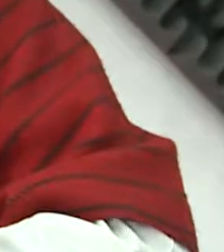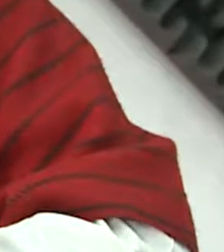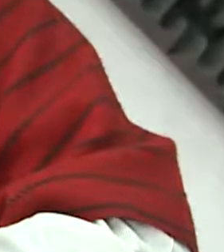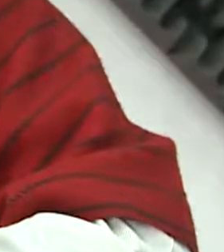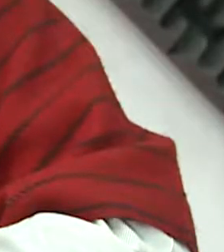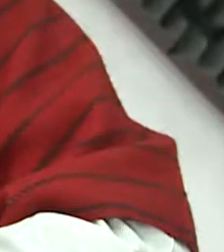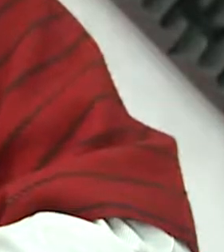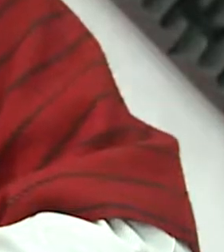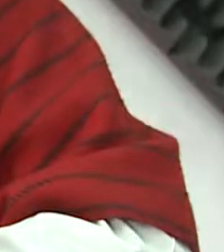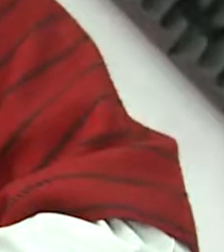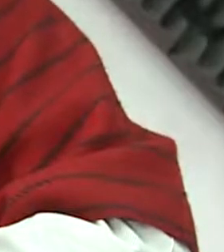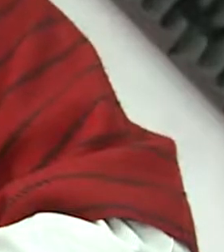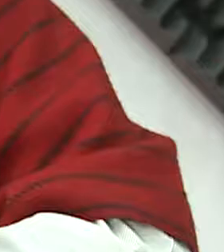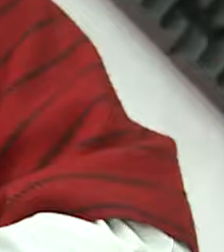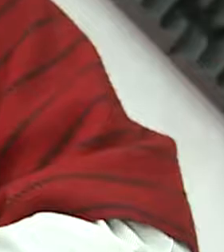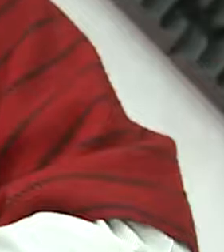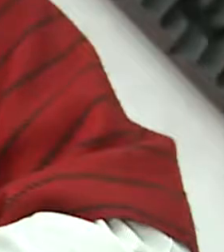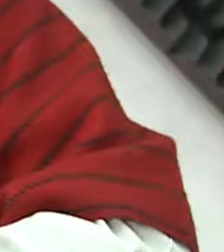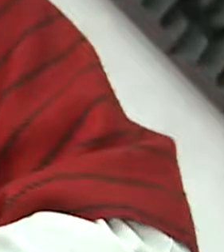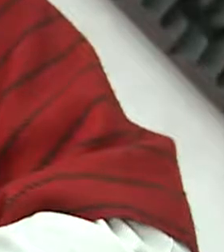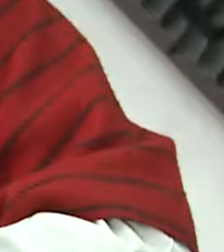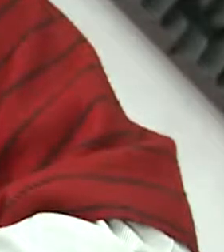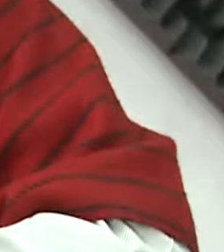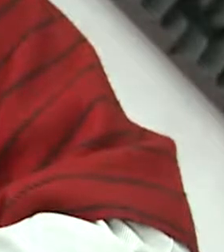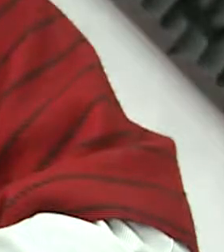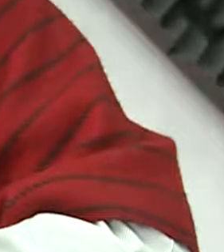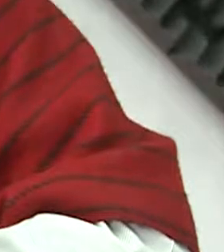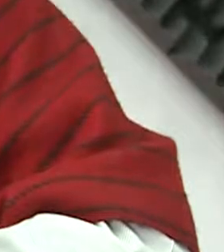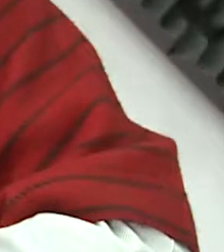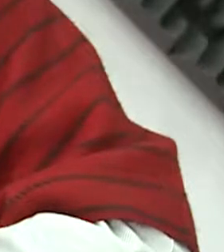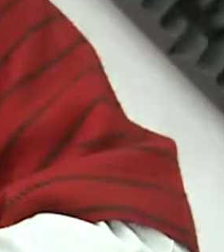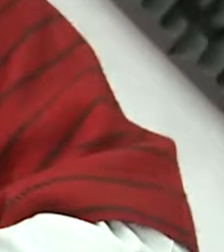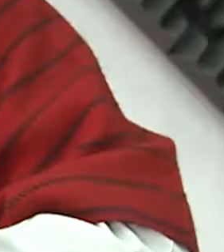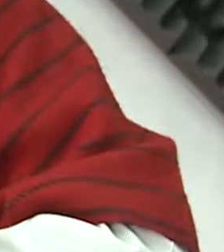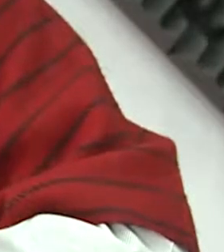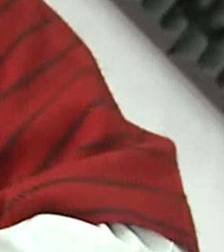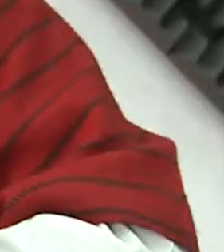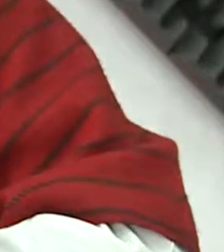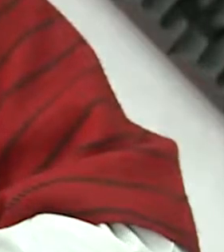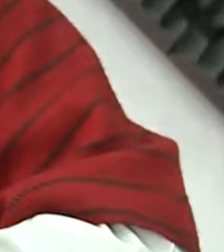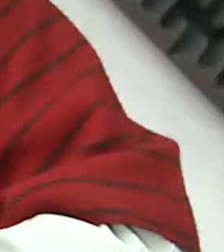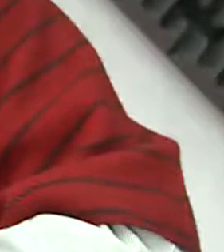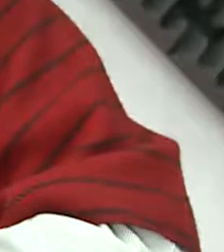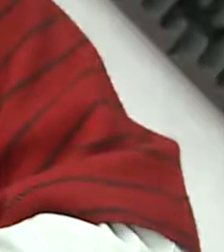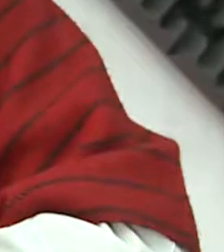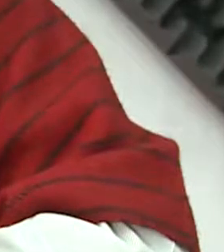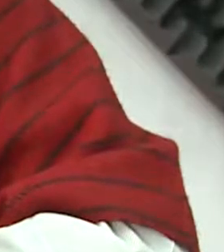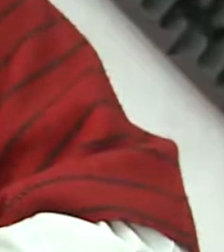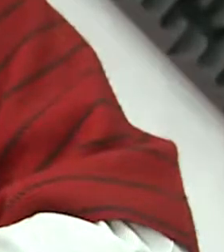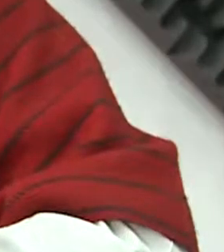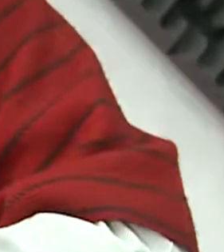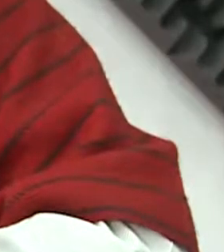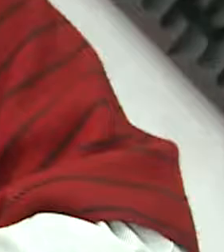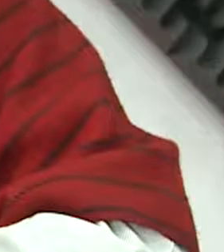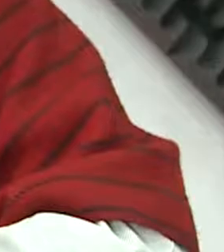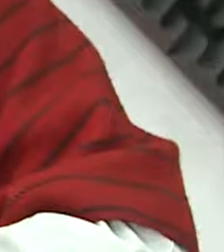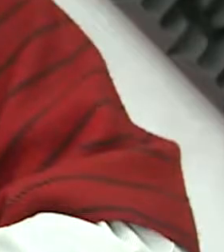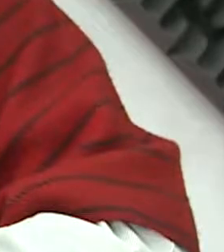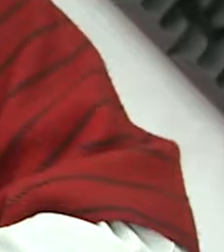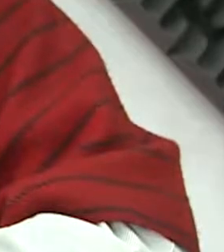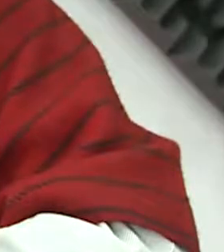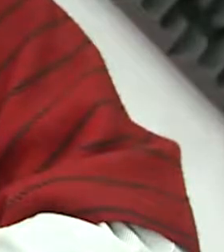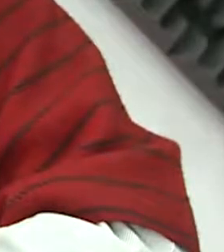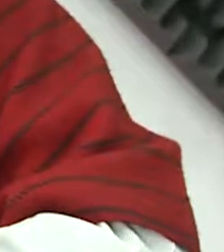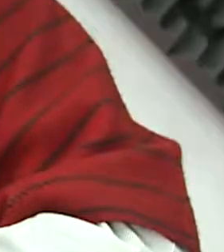kija iskaiwaranga chunga kanchis wata mikallarishka ñukunchikmi ña kaipikashna kaito tamanta kuna